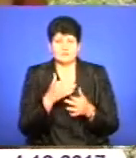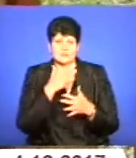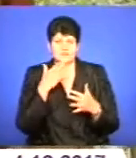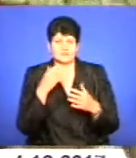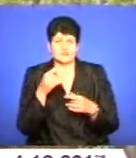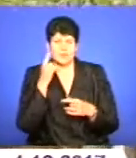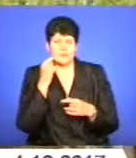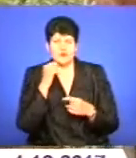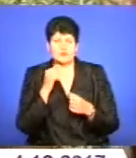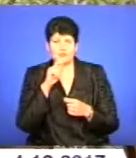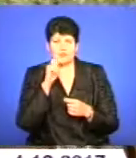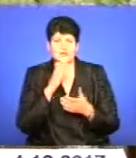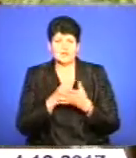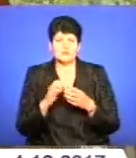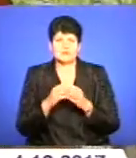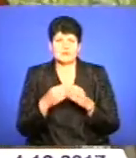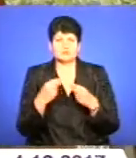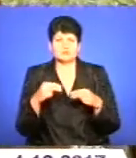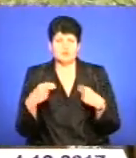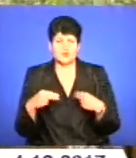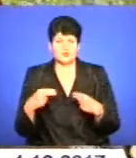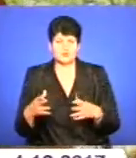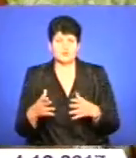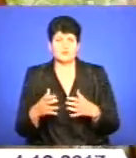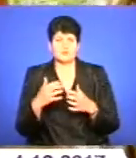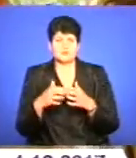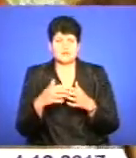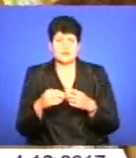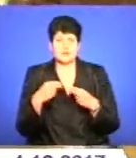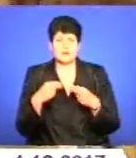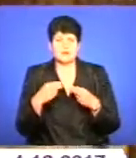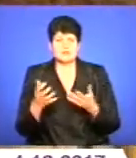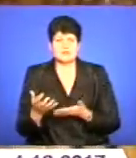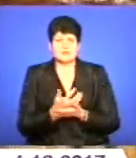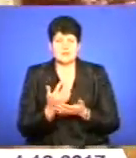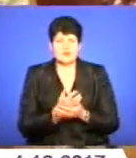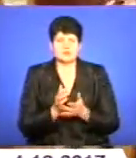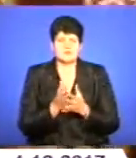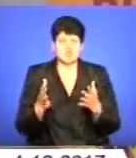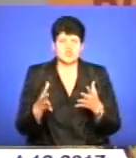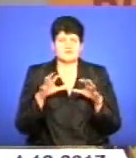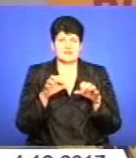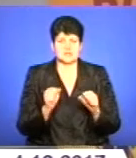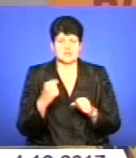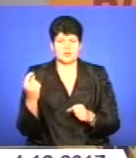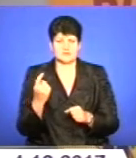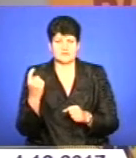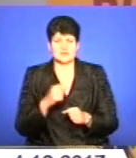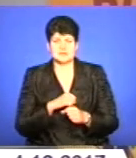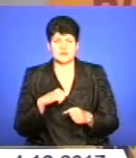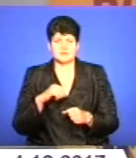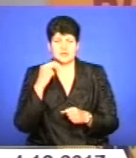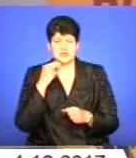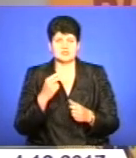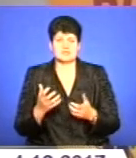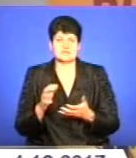в Україні є проблеми з реалізацією продукту. Посередники на продажу заробляють більше, аніж власники господарств. Найліпше – це займатися